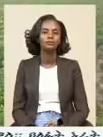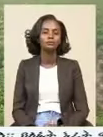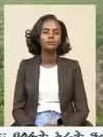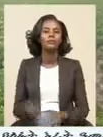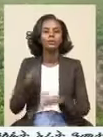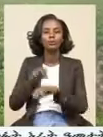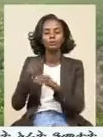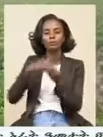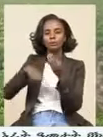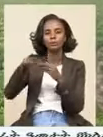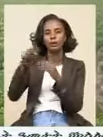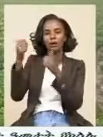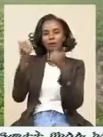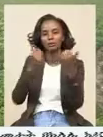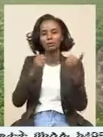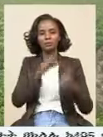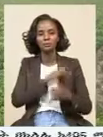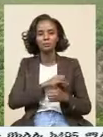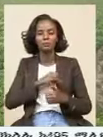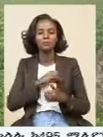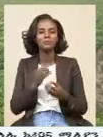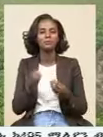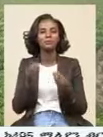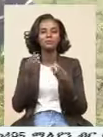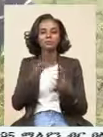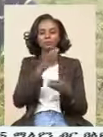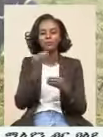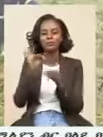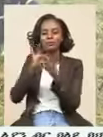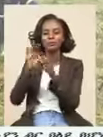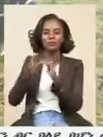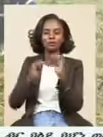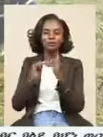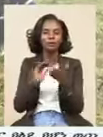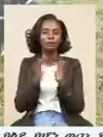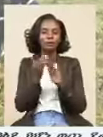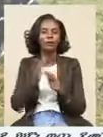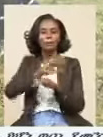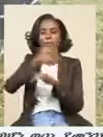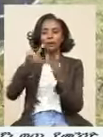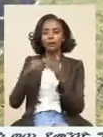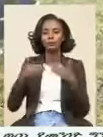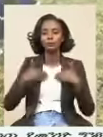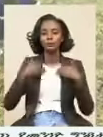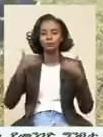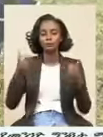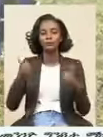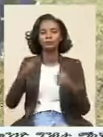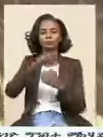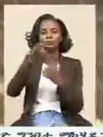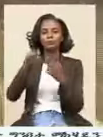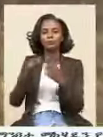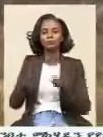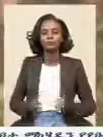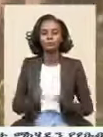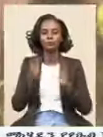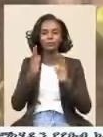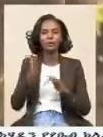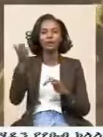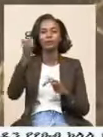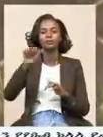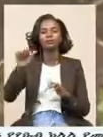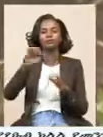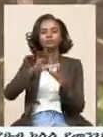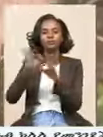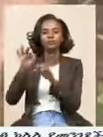የወቅቱ የአካባቢው የአየር ጸባይ ጉም የበዛበትና ለተከላው ምቹ የሆነ ሲሆን መላው ወጣቶችና የወረዳዋ ነዋሪዎች የአረንጓዴ